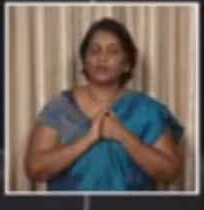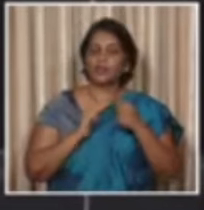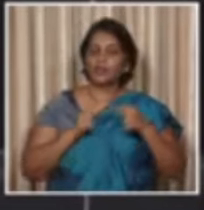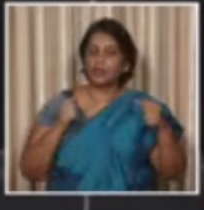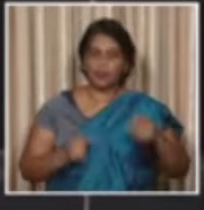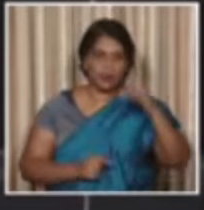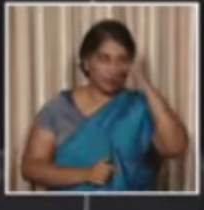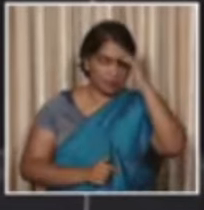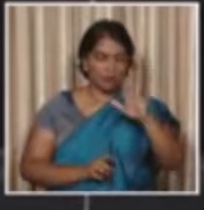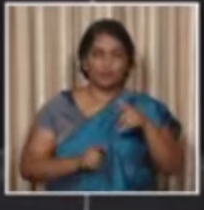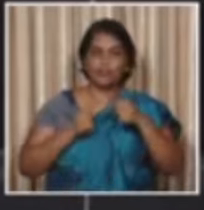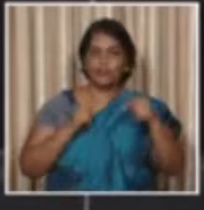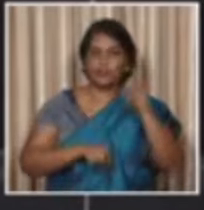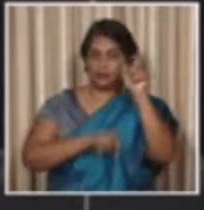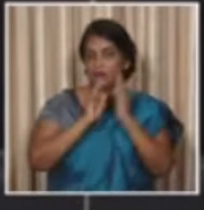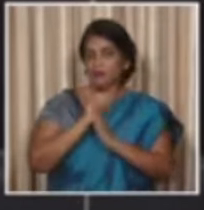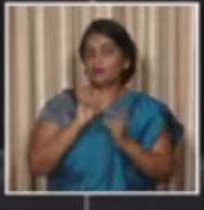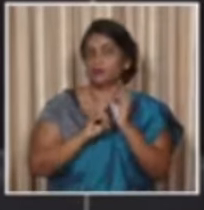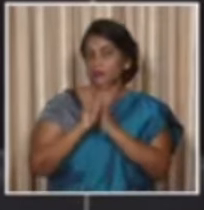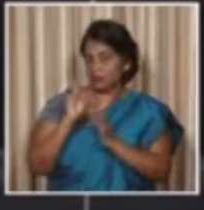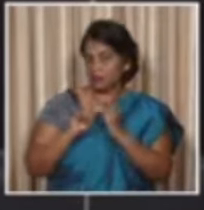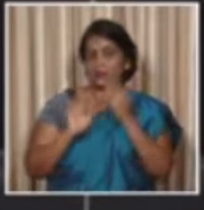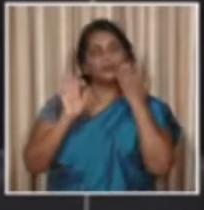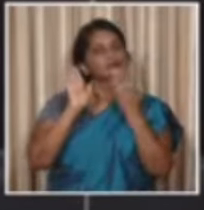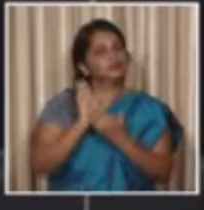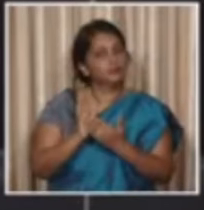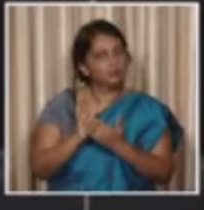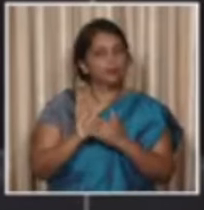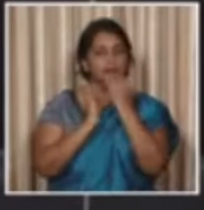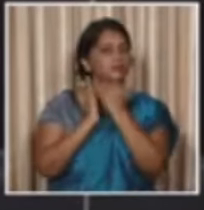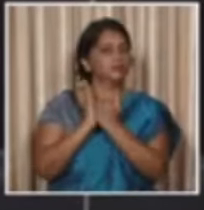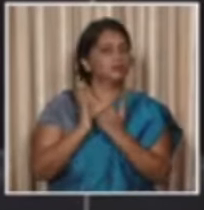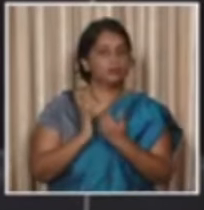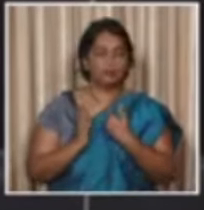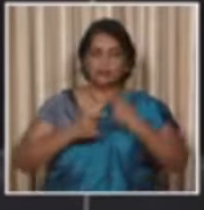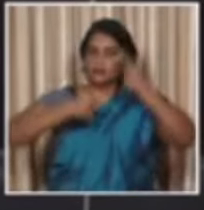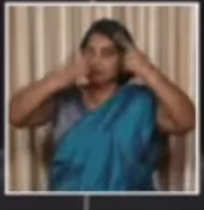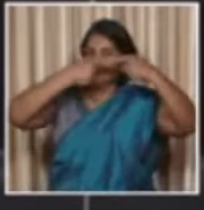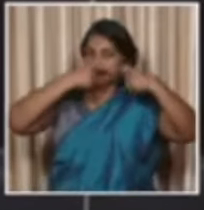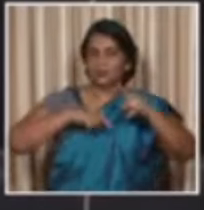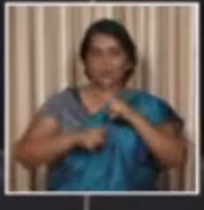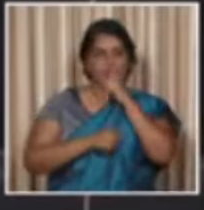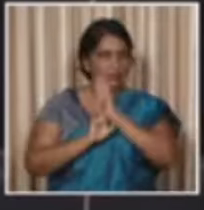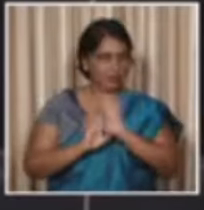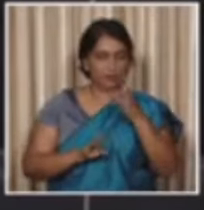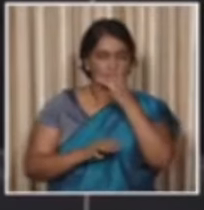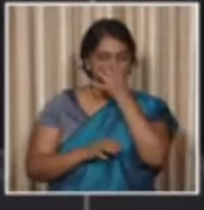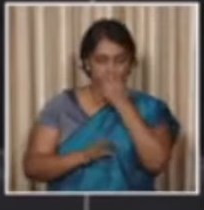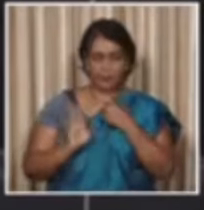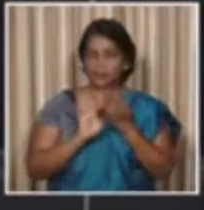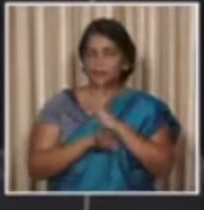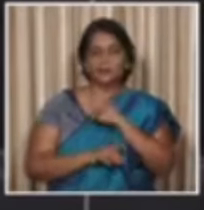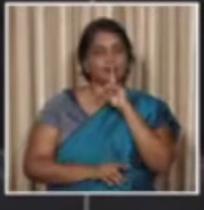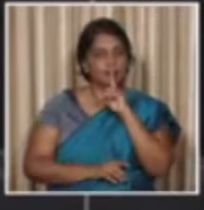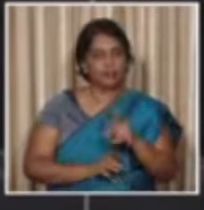විපක්ෂ නායකතුමා ඇතුළු විරුද්ධ පක්ෂයේ මන්ත්‍රීවරු ඉදිරිපත් කරපු කරුණු මම එකින් එකට කතා කරන්න යන්නේ නැහැ. මං කලින්